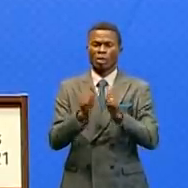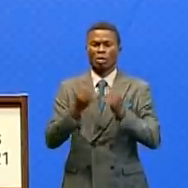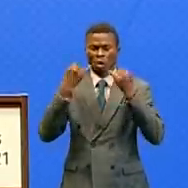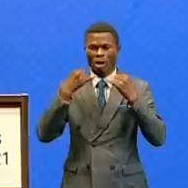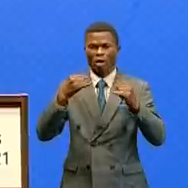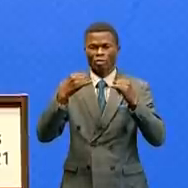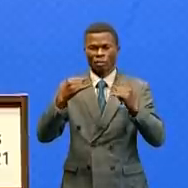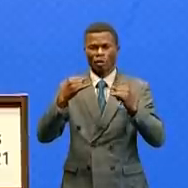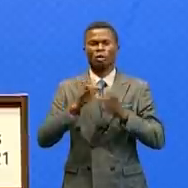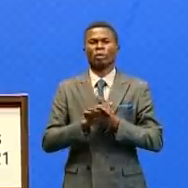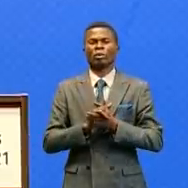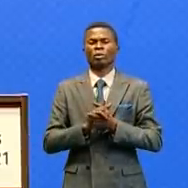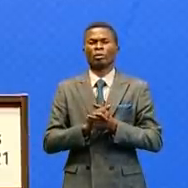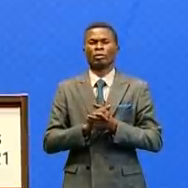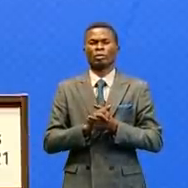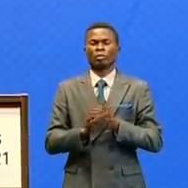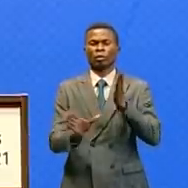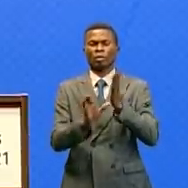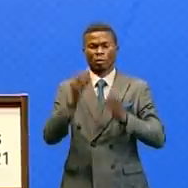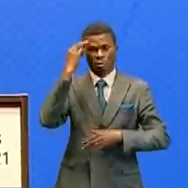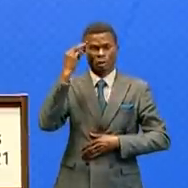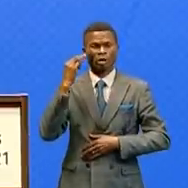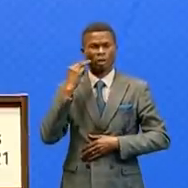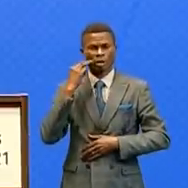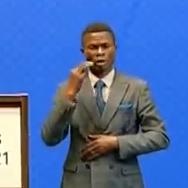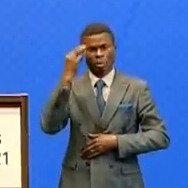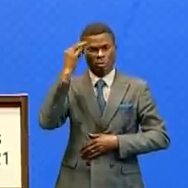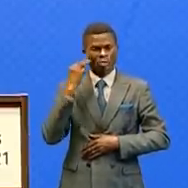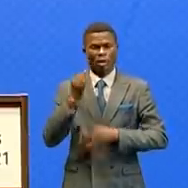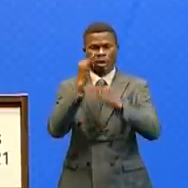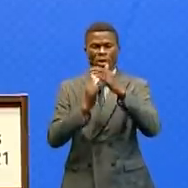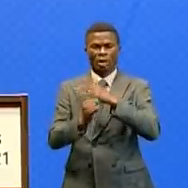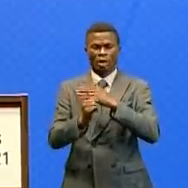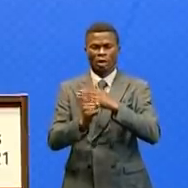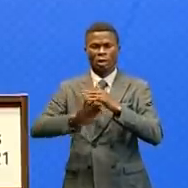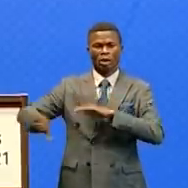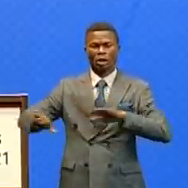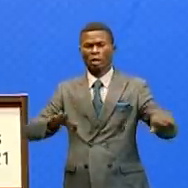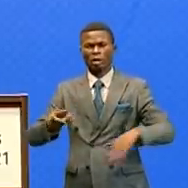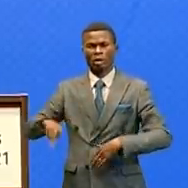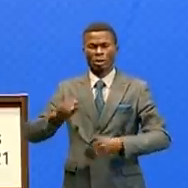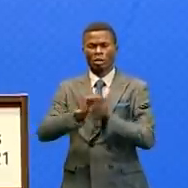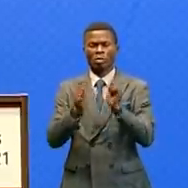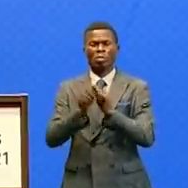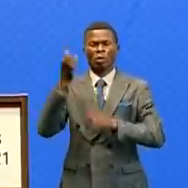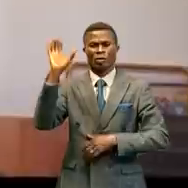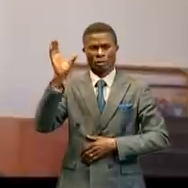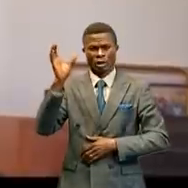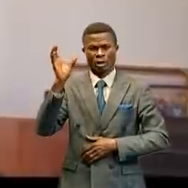d'information, le vice-premier ministre, ministre de l'Intérieur, décentralisation et affaires